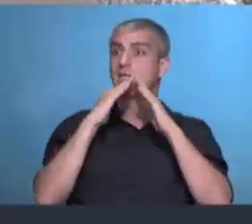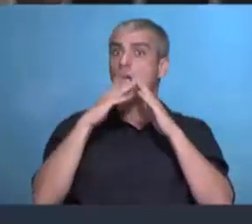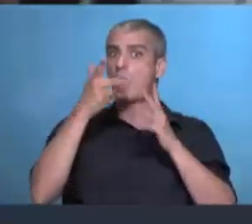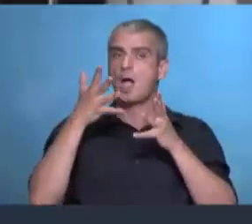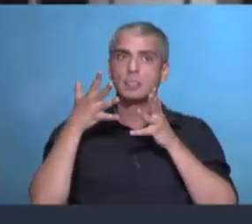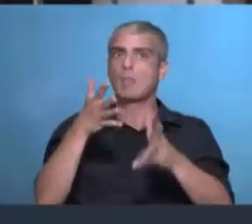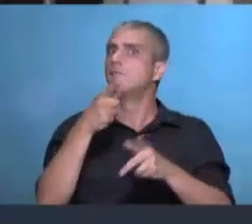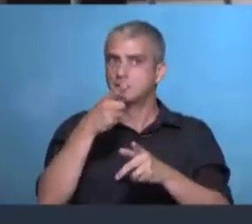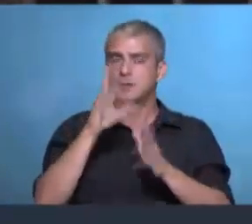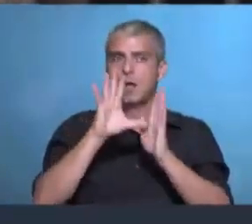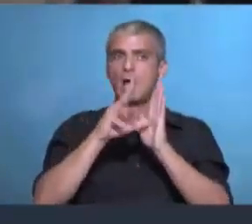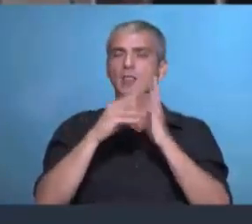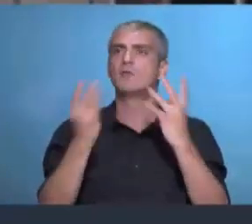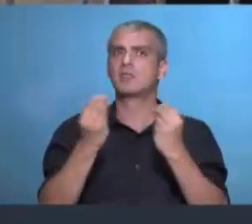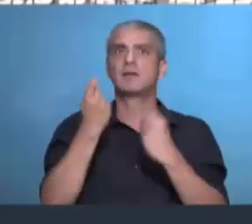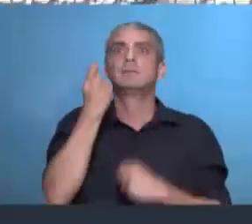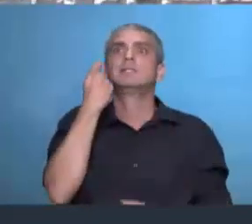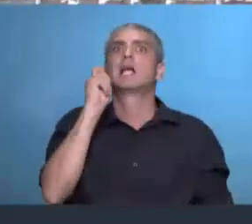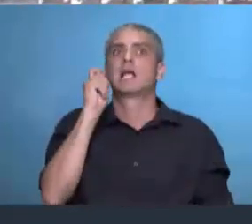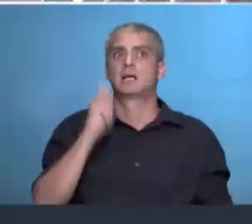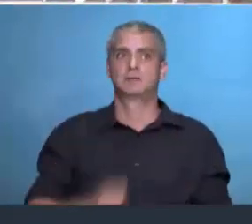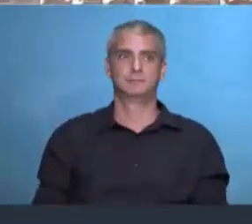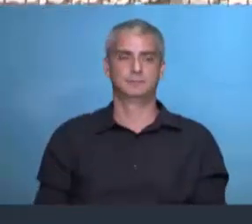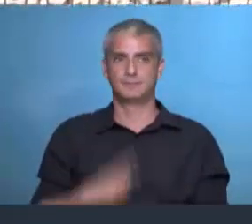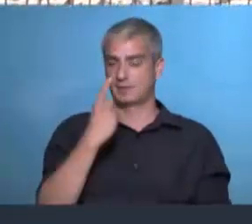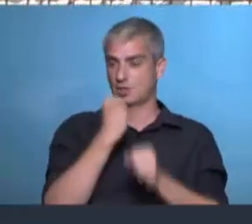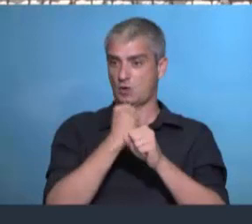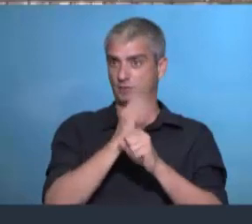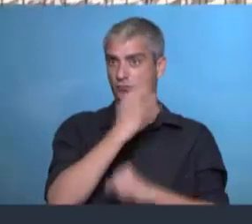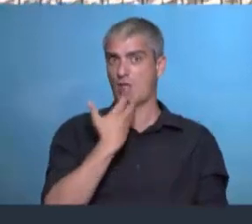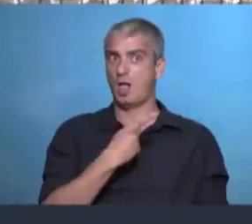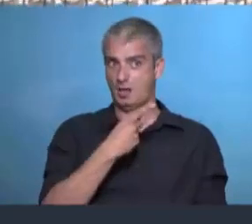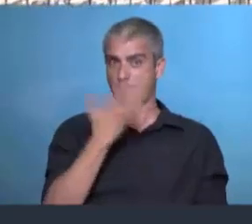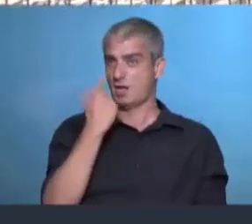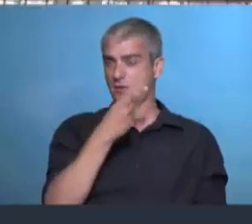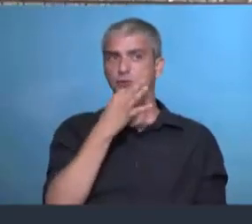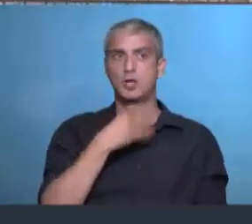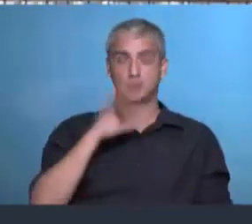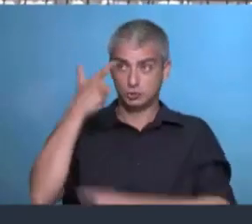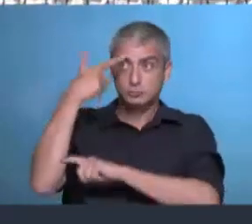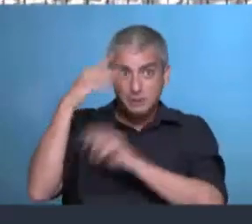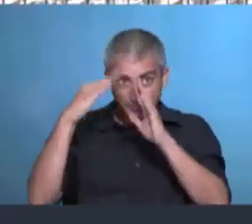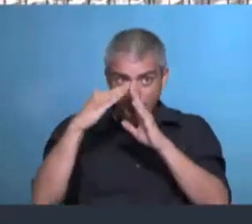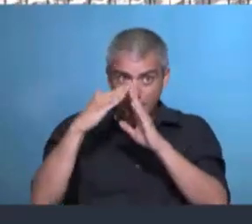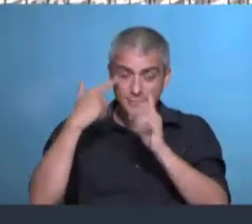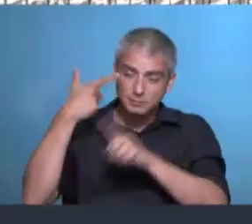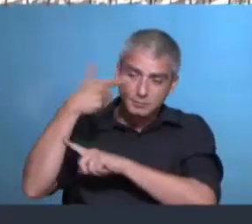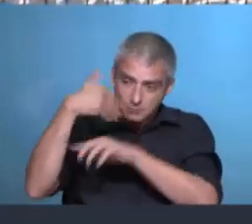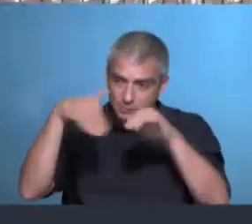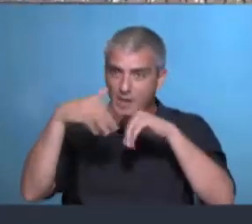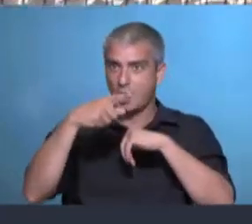נפרצה ונגנבו פריטים מיקרי ערך. אחד העובדים של האדמו"ר שאל אותי אם יש לנו מצלמה בבית שמצלמת את